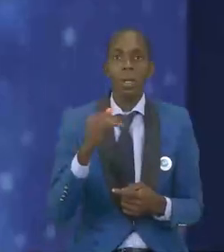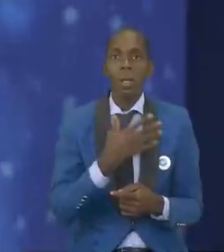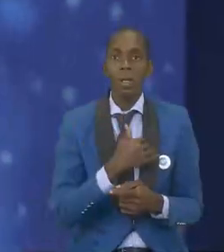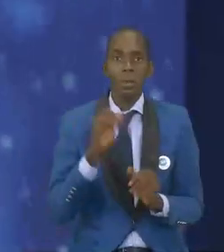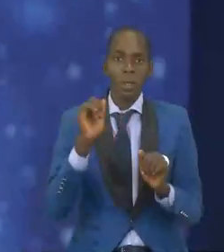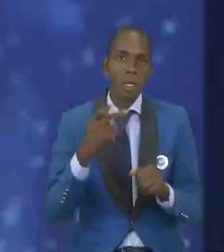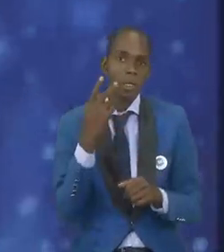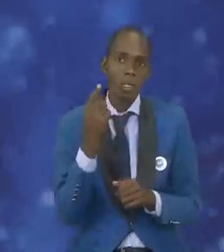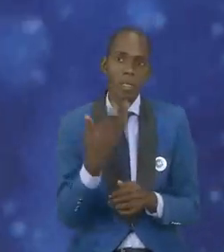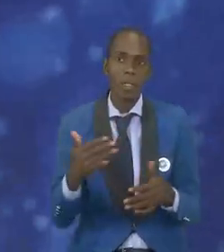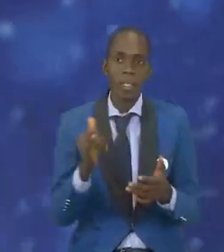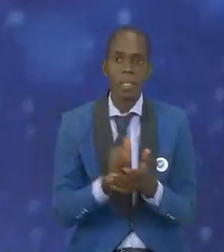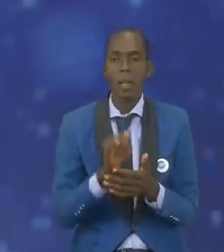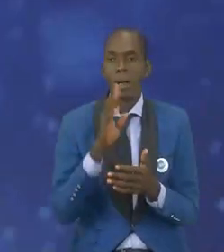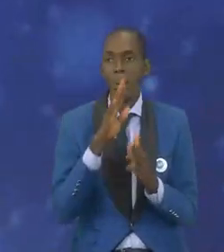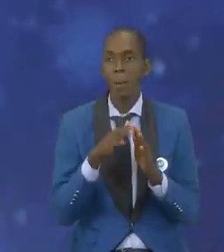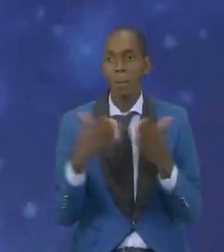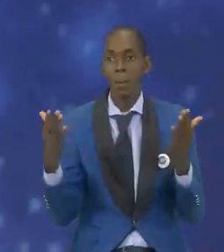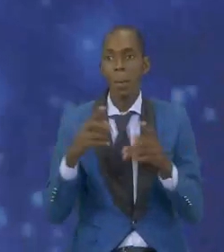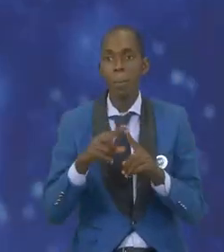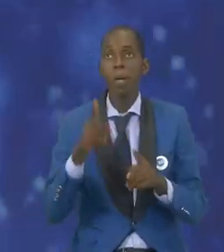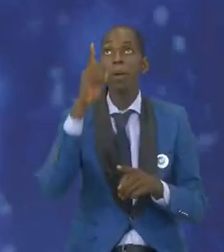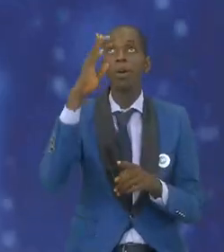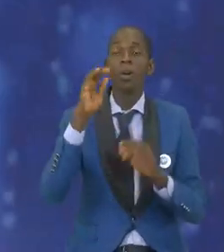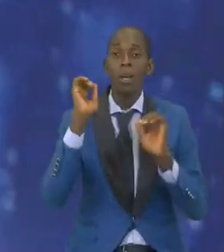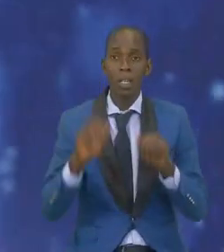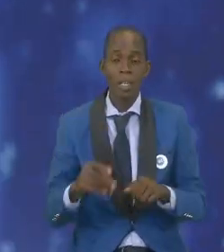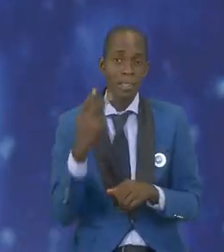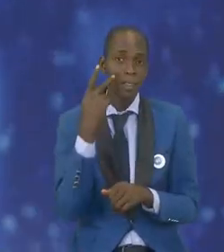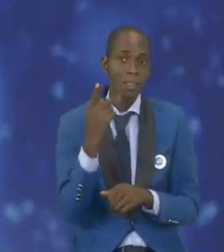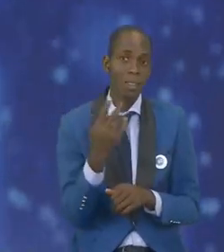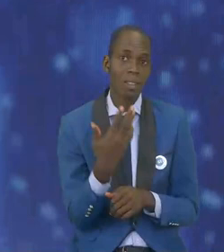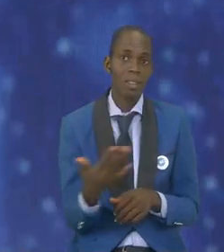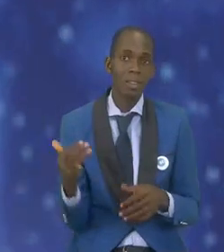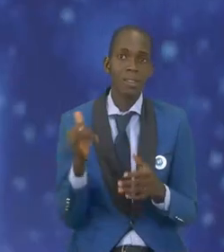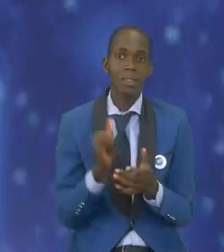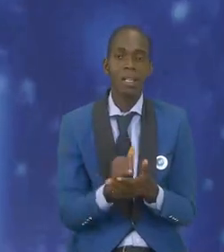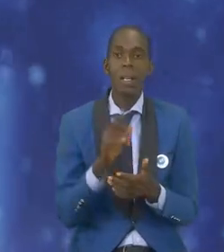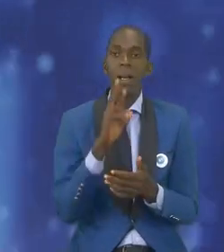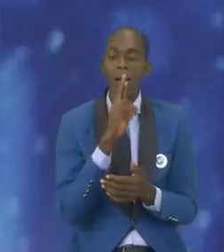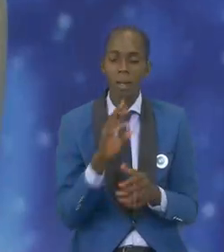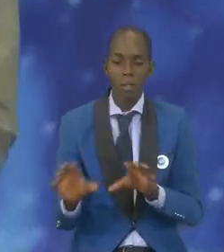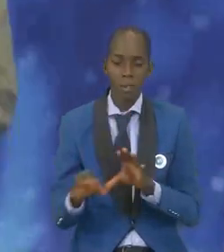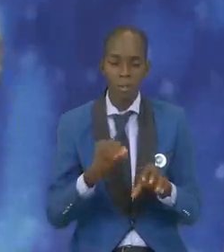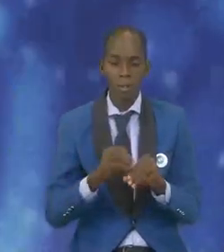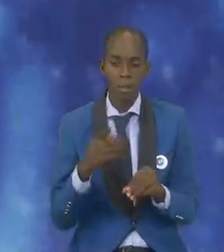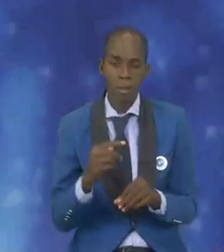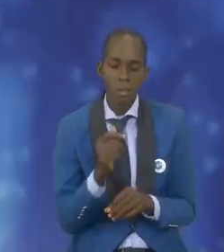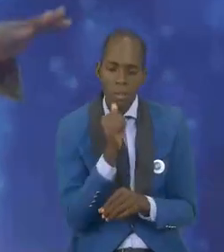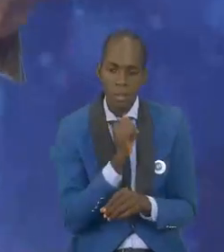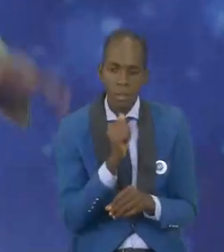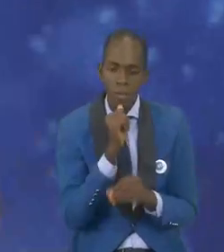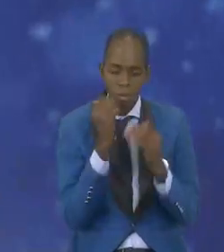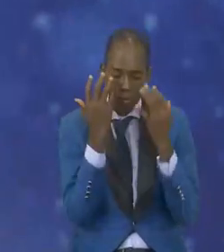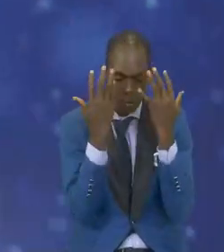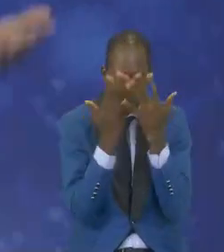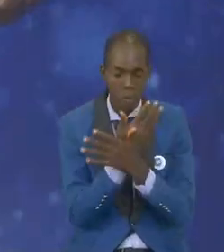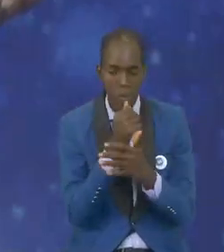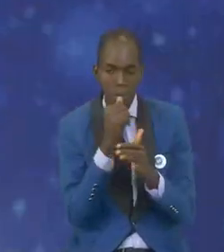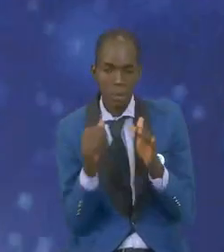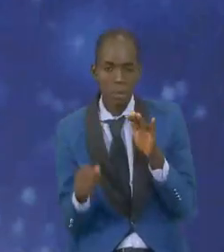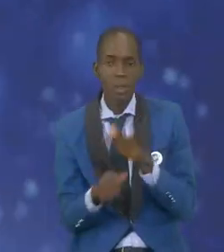aussi vous pouvez voir les choses qui sont publiques je peux voir les choses qui sont faites